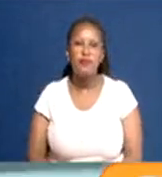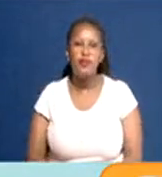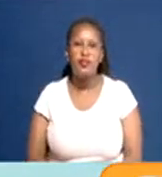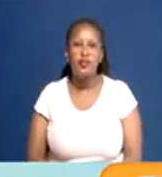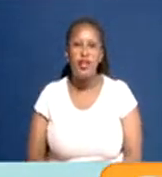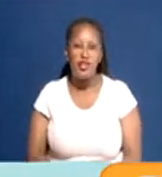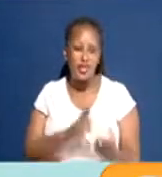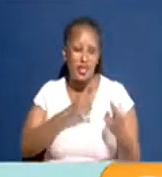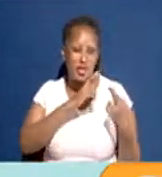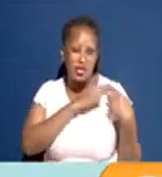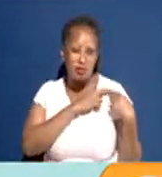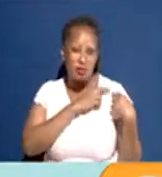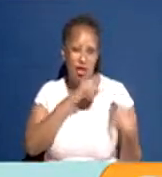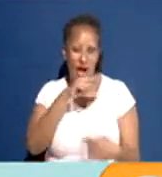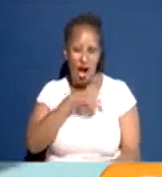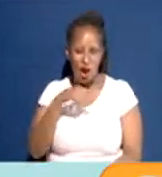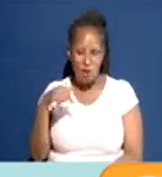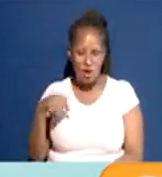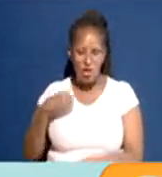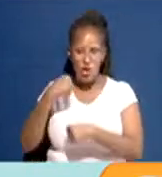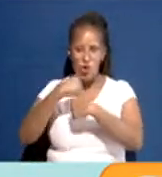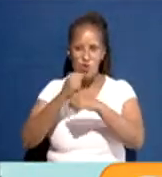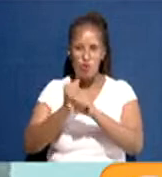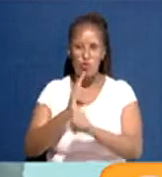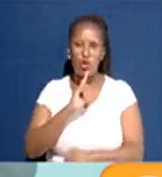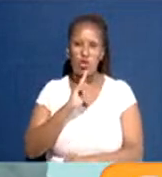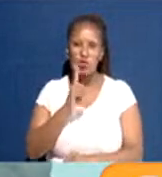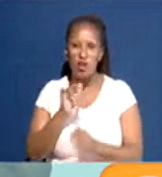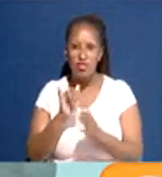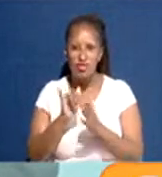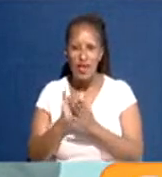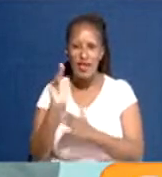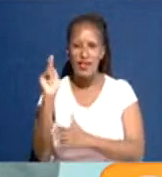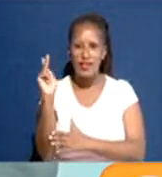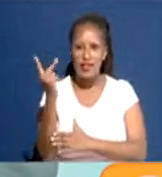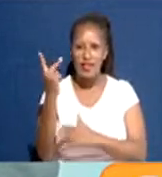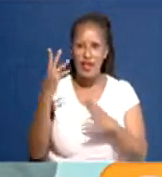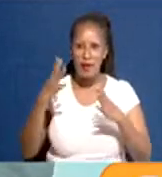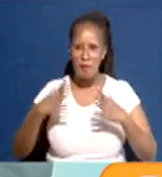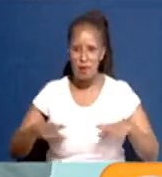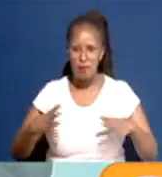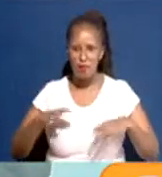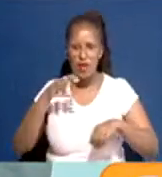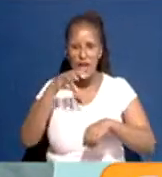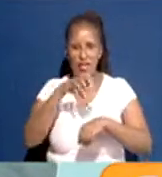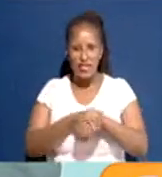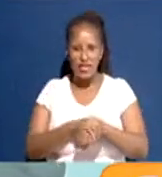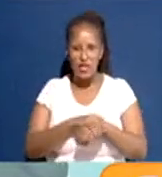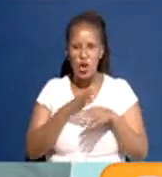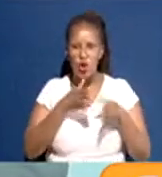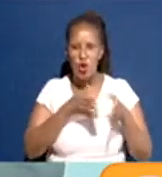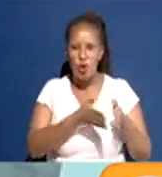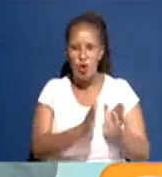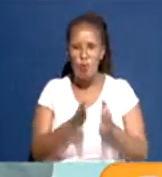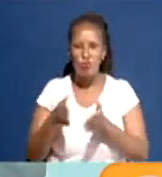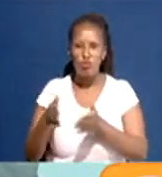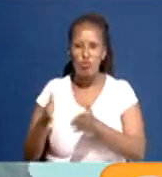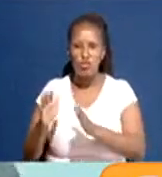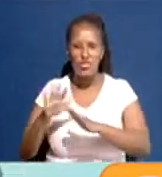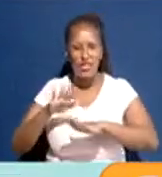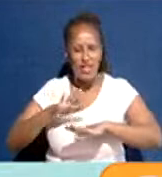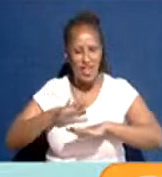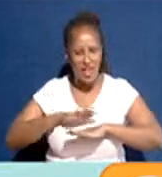Ni jukumu letu kuhakikisha ya kwamba Wakenya wanapata nafasi ya